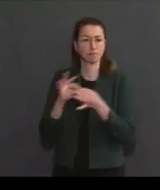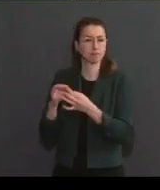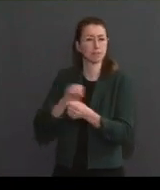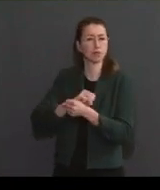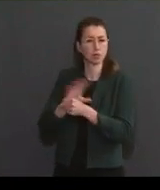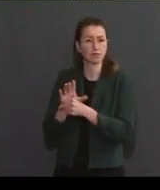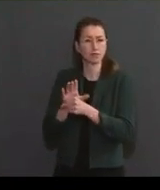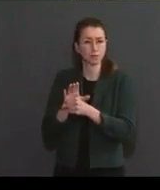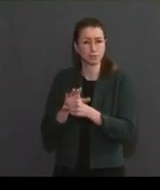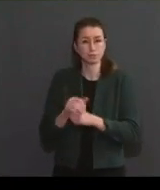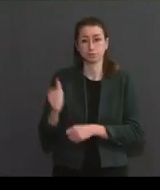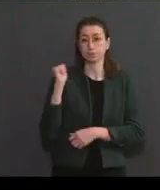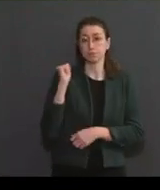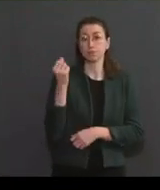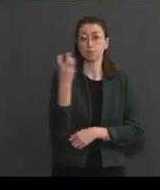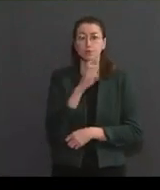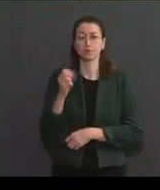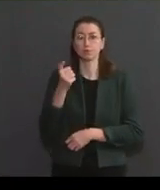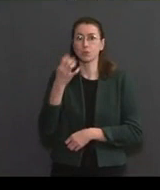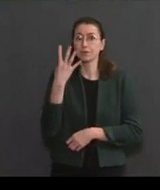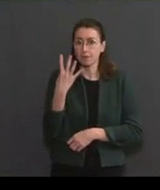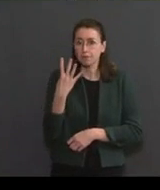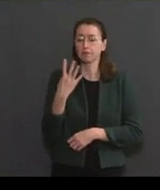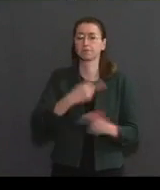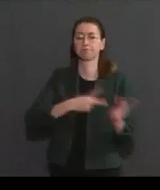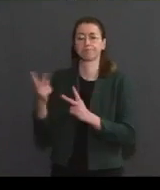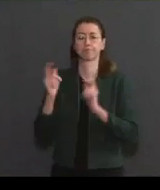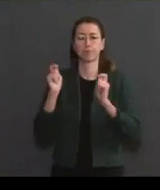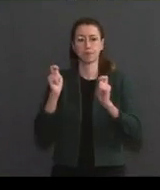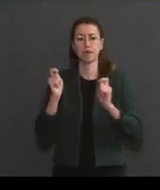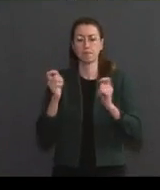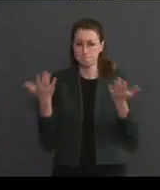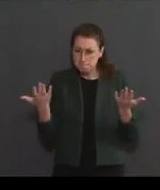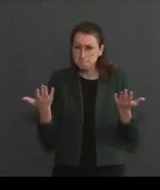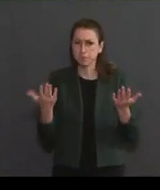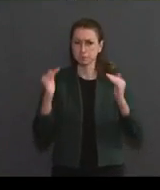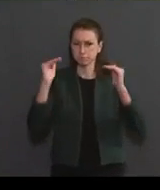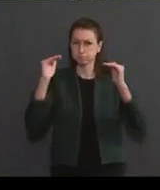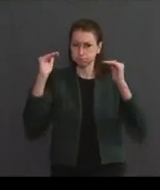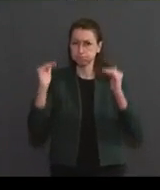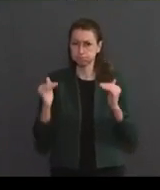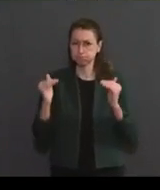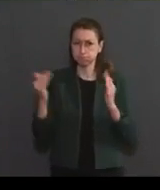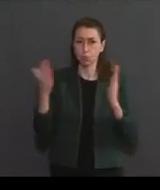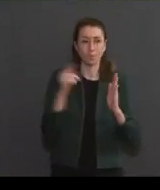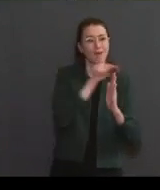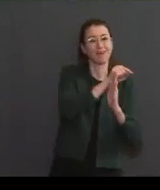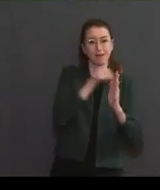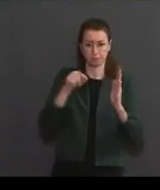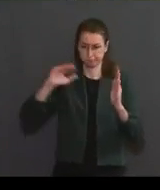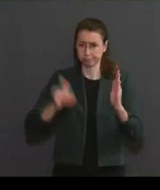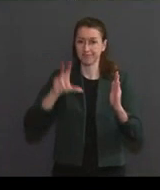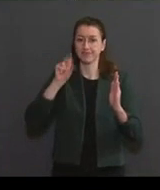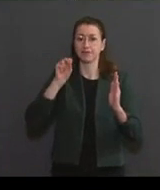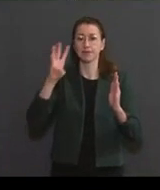364 hospitalisations. Ceci est une diminution de 24% par rapport à la semaine précédente et on